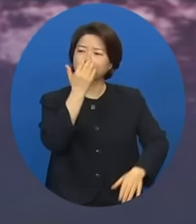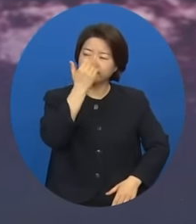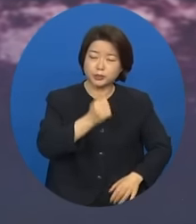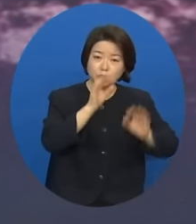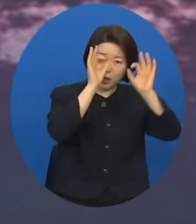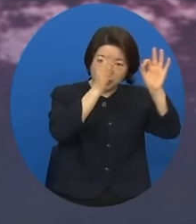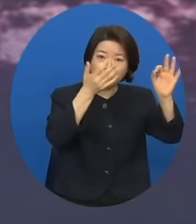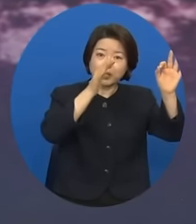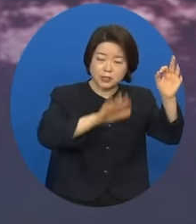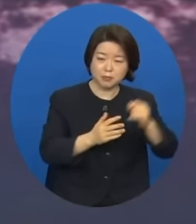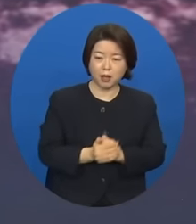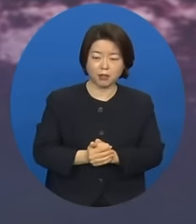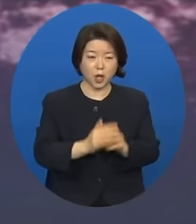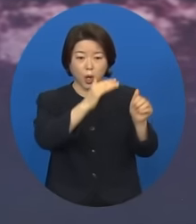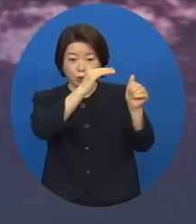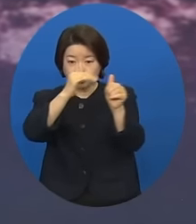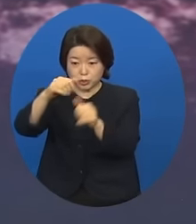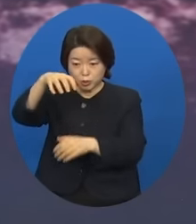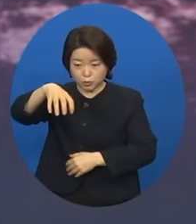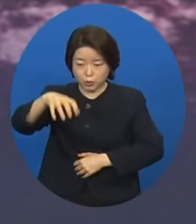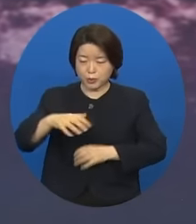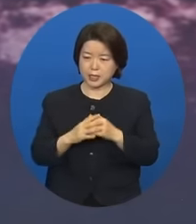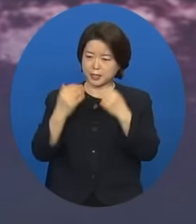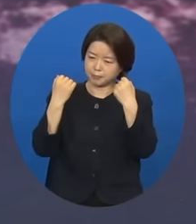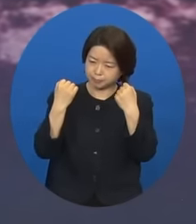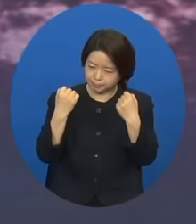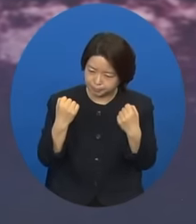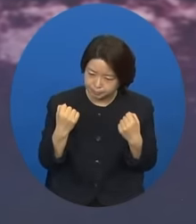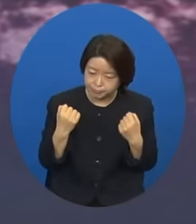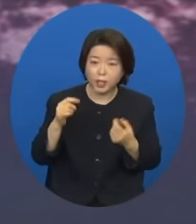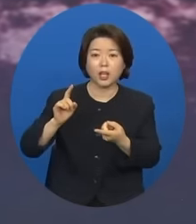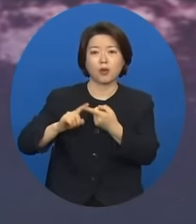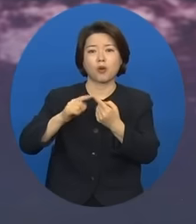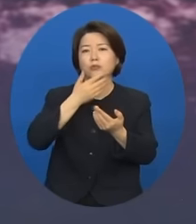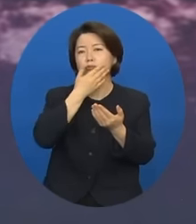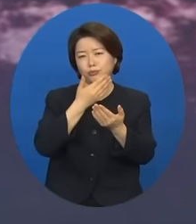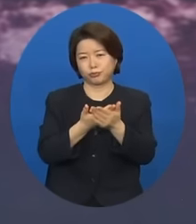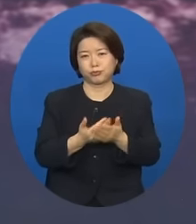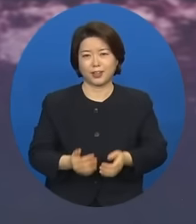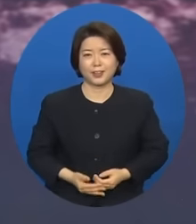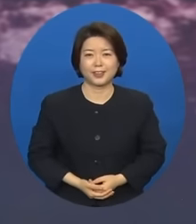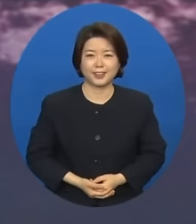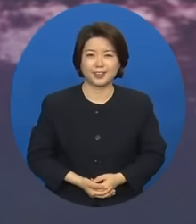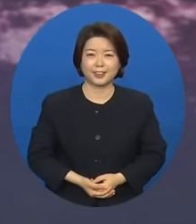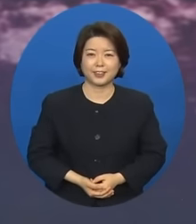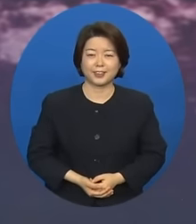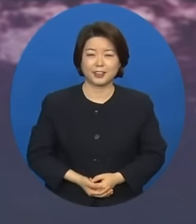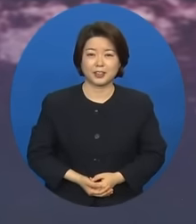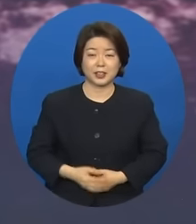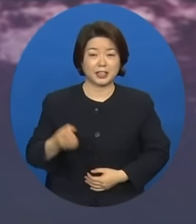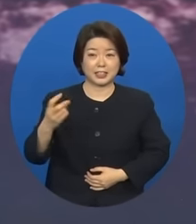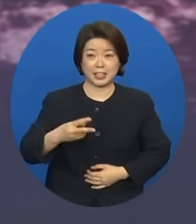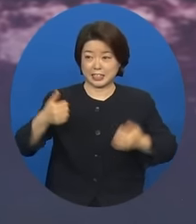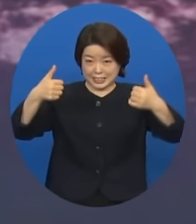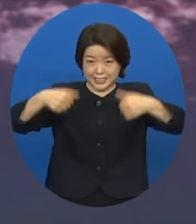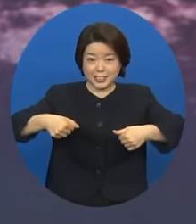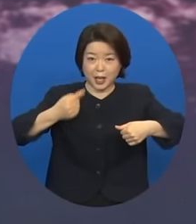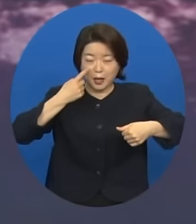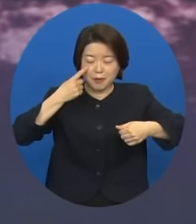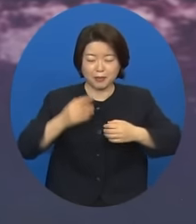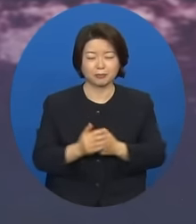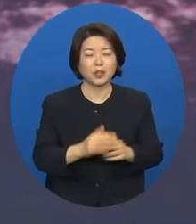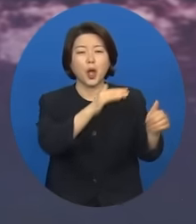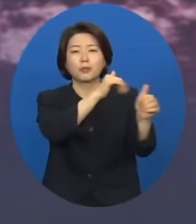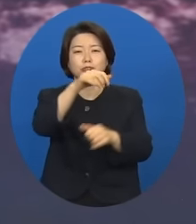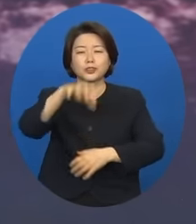부르신 자리에서 머물러 있는 것은 너무나 중요한 것입니다 아 그래서 다시 인사실 때 우리 부르신